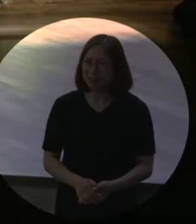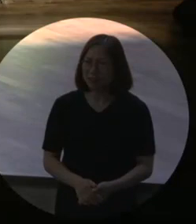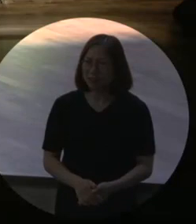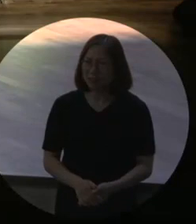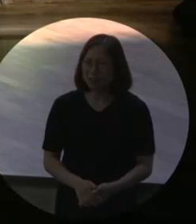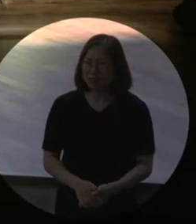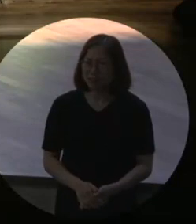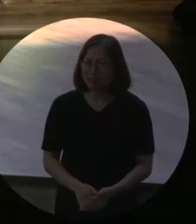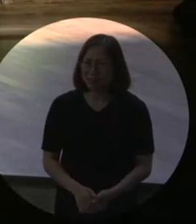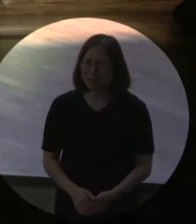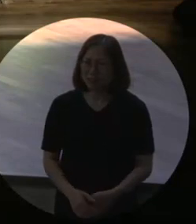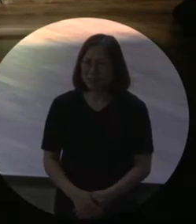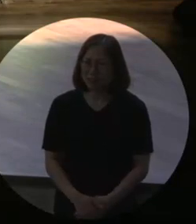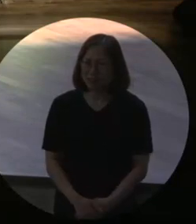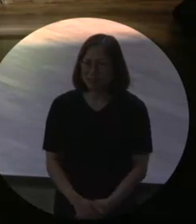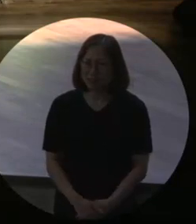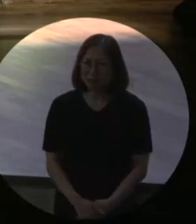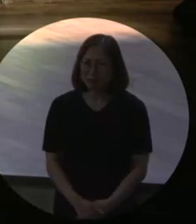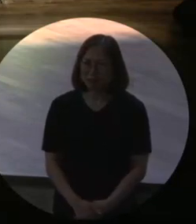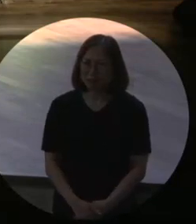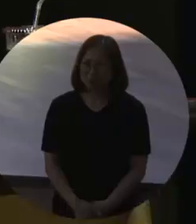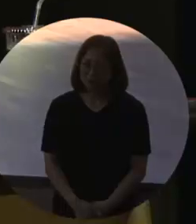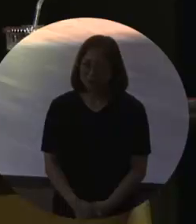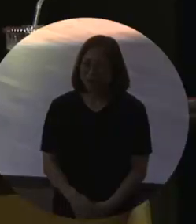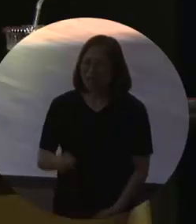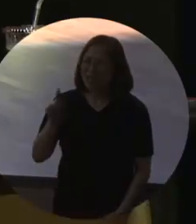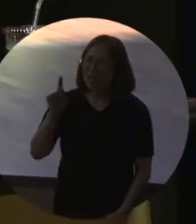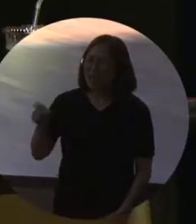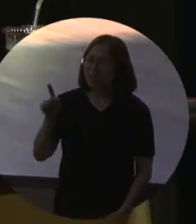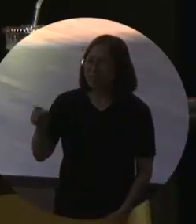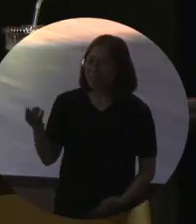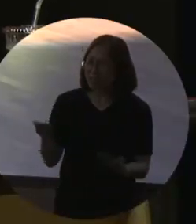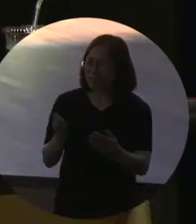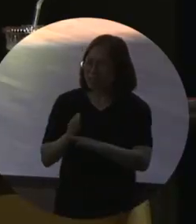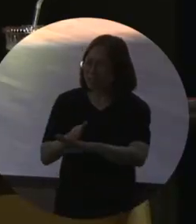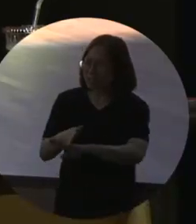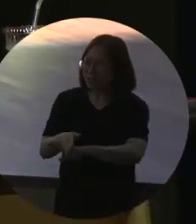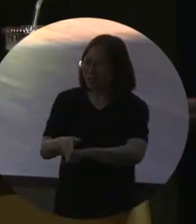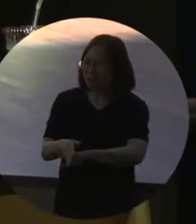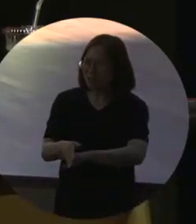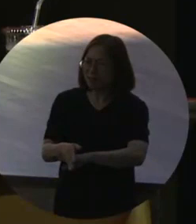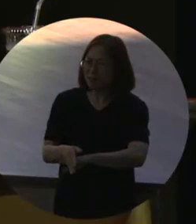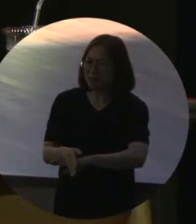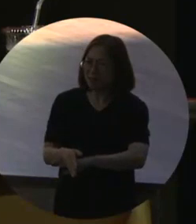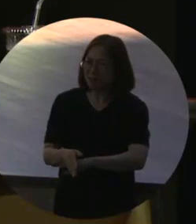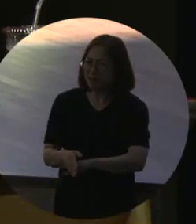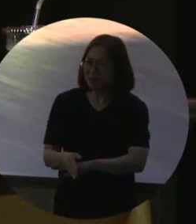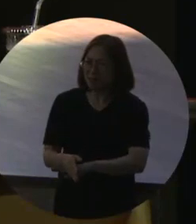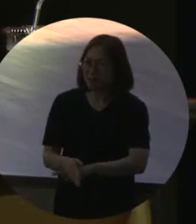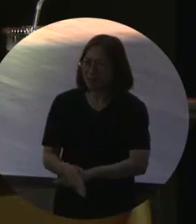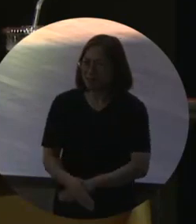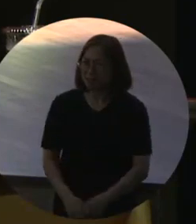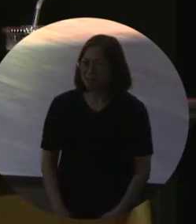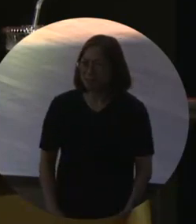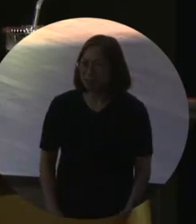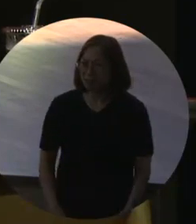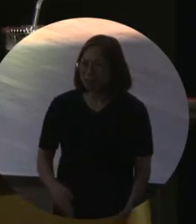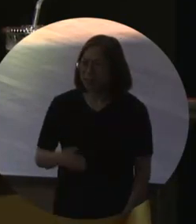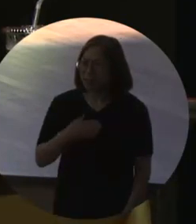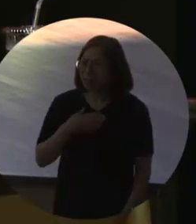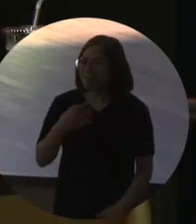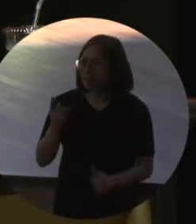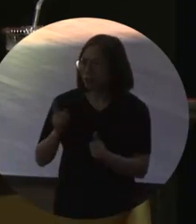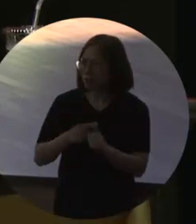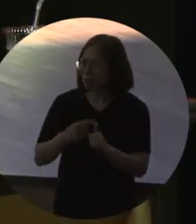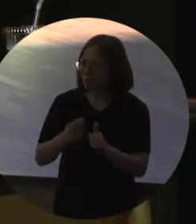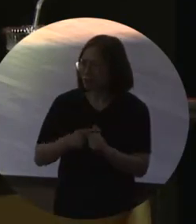정해주면 다들 좀 지키라고. 이런 식으로 하니까 우리 부서가 욕먹는 거 아니야? 하긴 욕먹는 거 알고 있긴